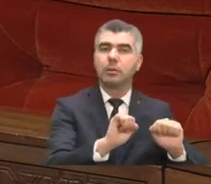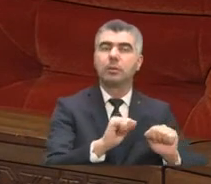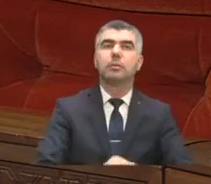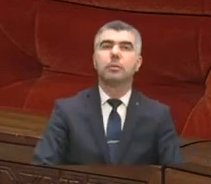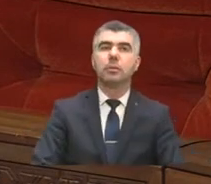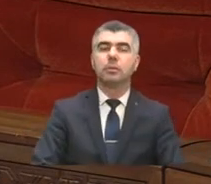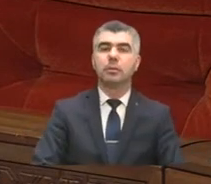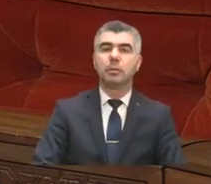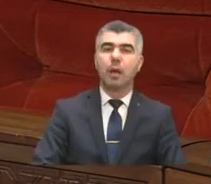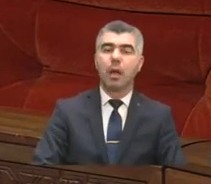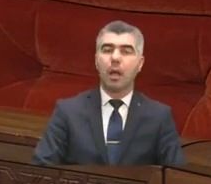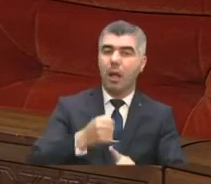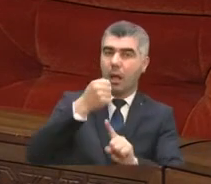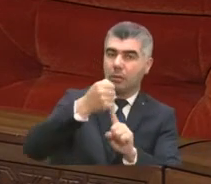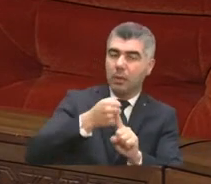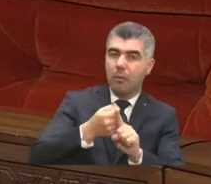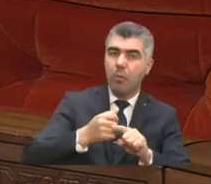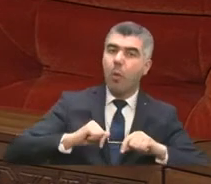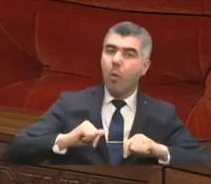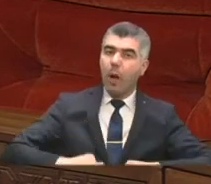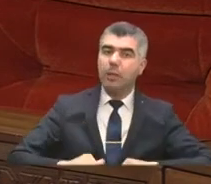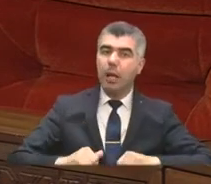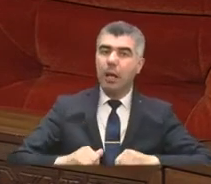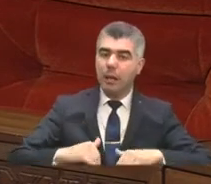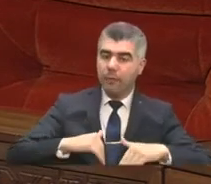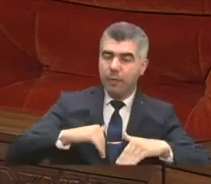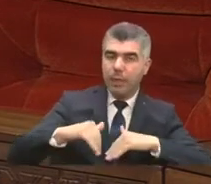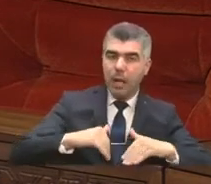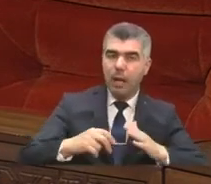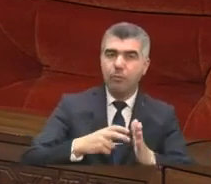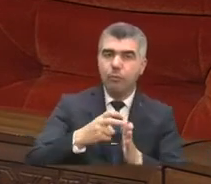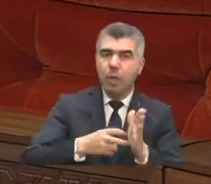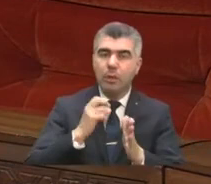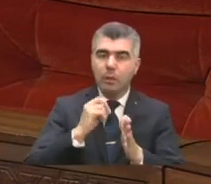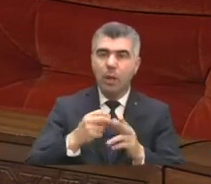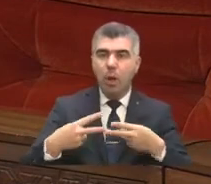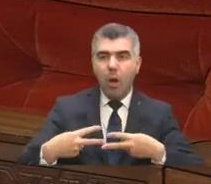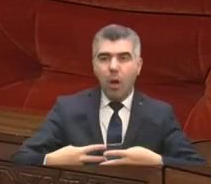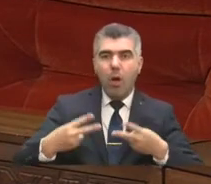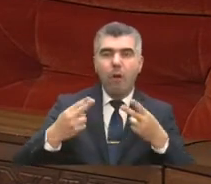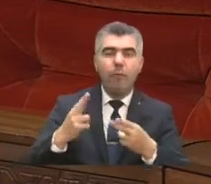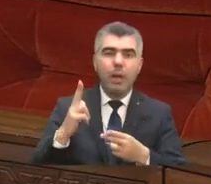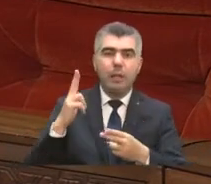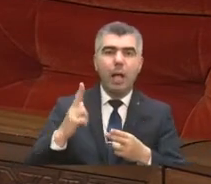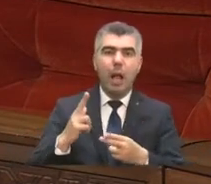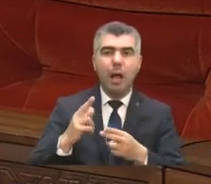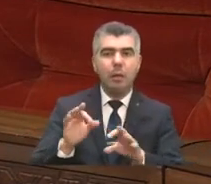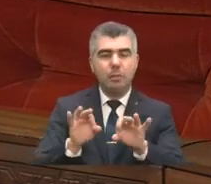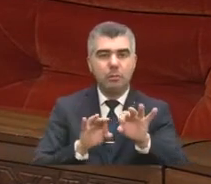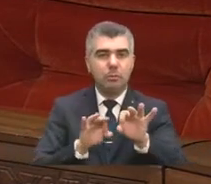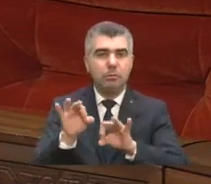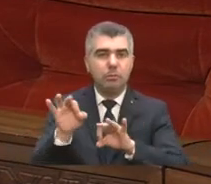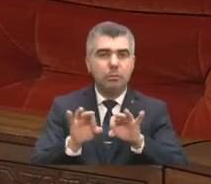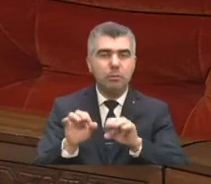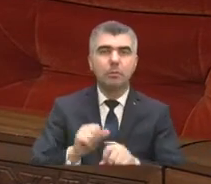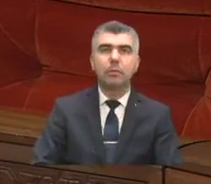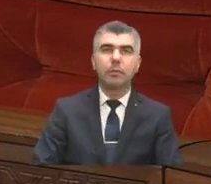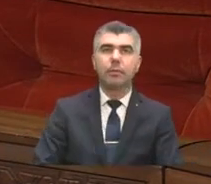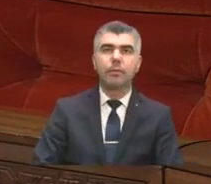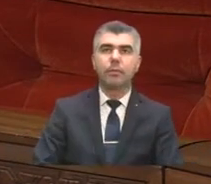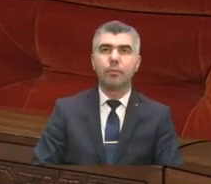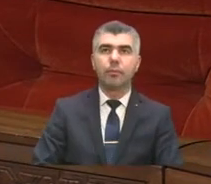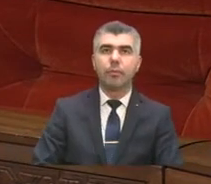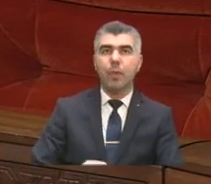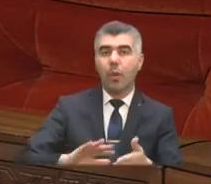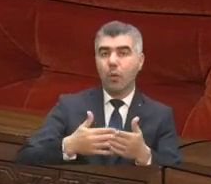تنكب وزارة النقل واللوجستيك حاليا على التحضير لإطلاق دراسة استراتيجية في هذا الباب، وسنقوم من